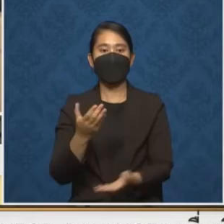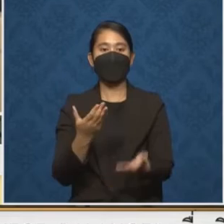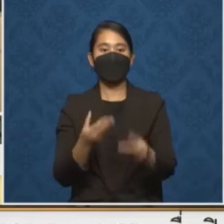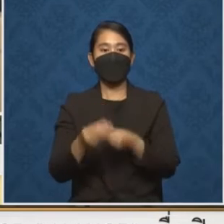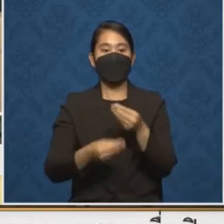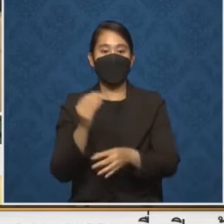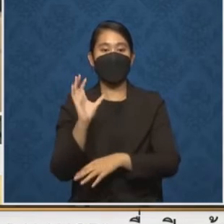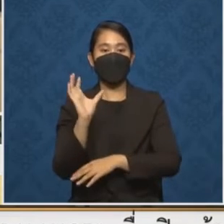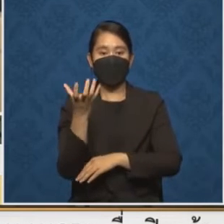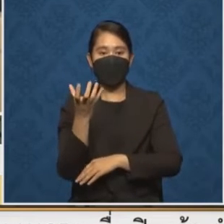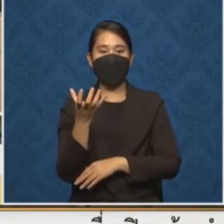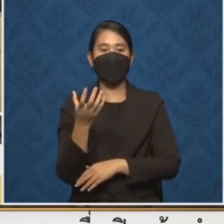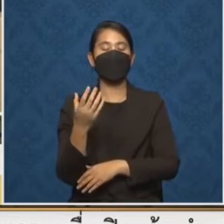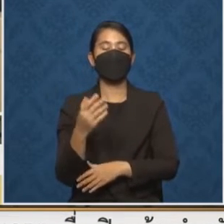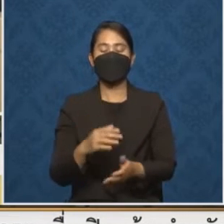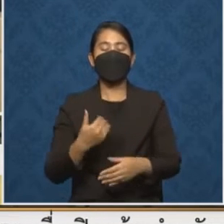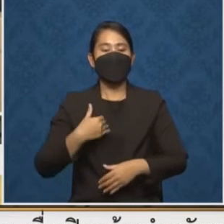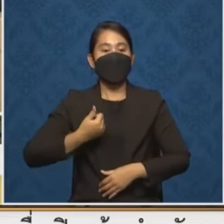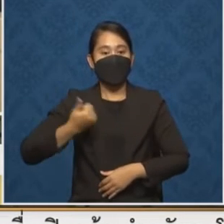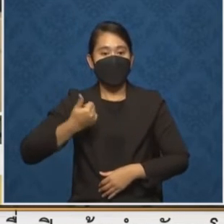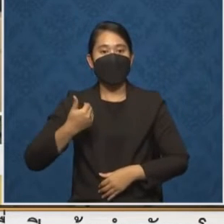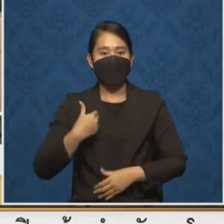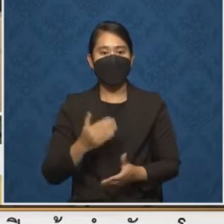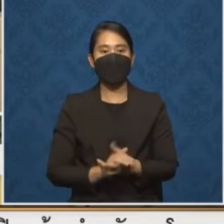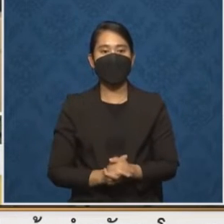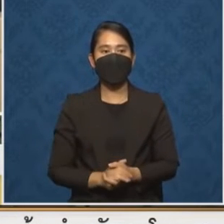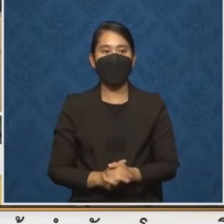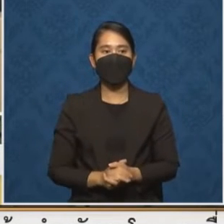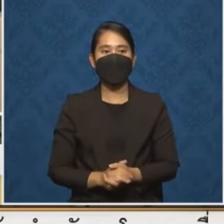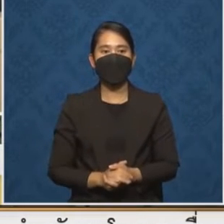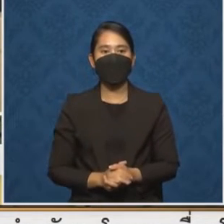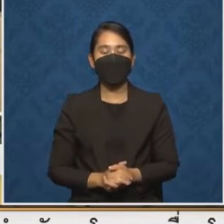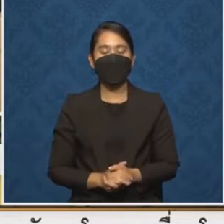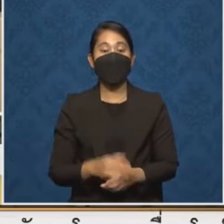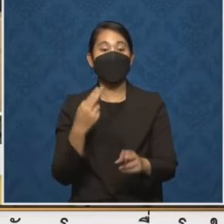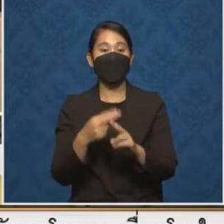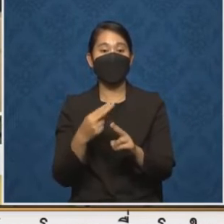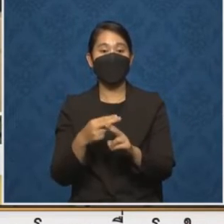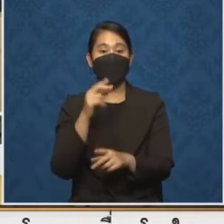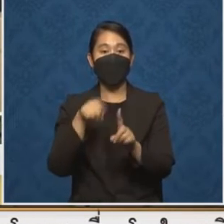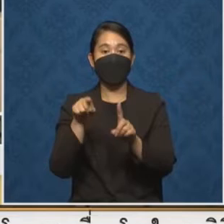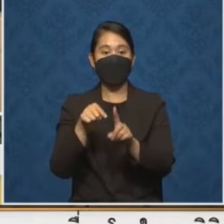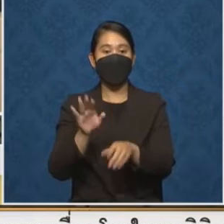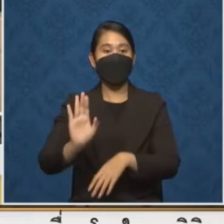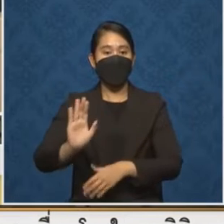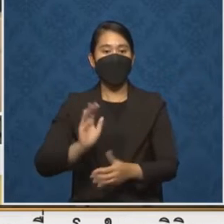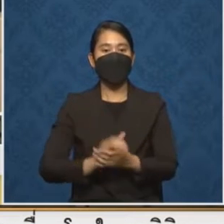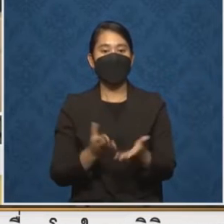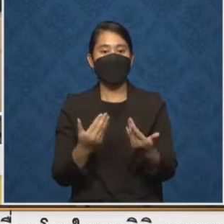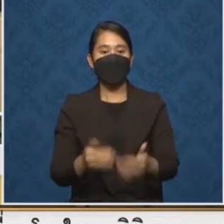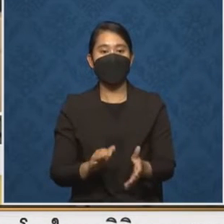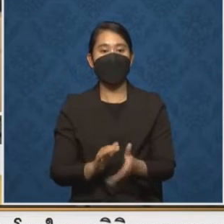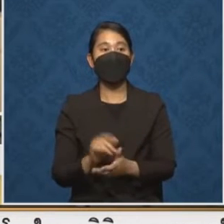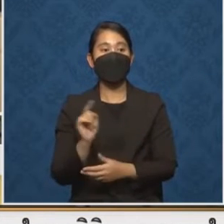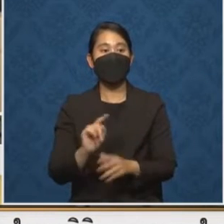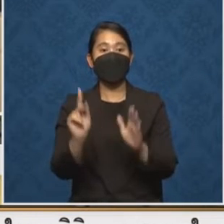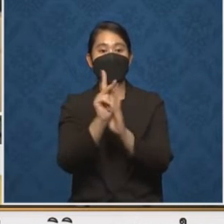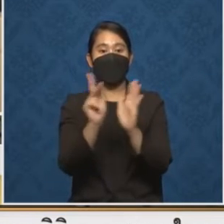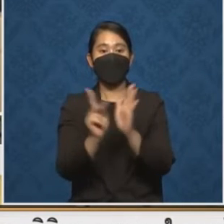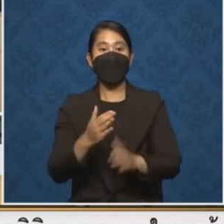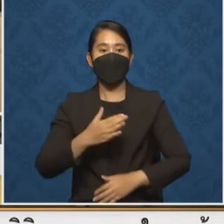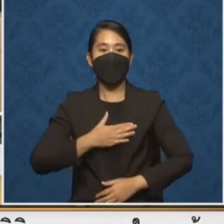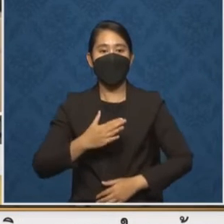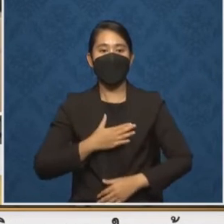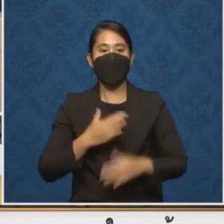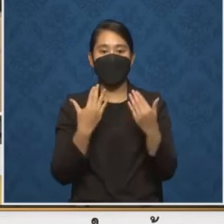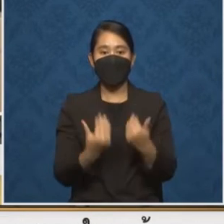ค้านาลชาติของสหาประชาชาิกมี Uncitralแล้จๆ โมเดลลลอร์ กฎหมายของเราที่อ